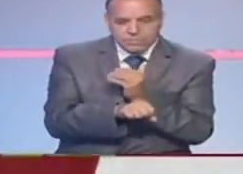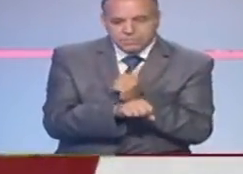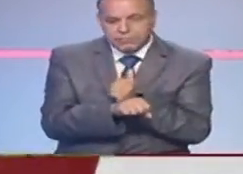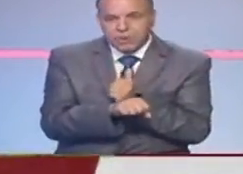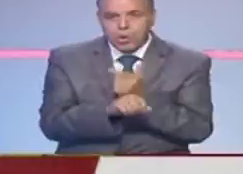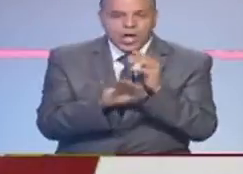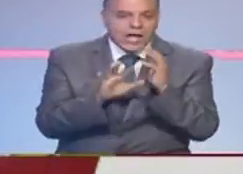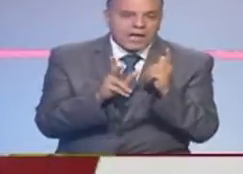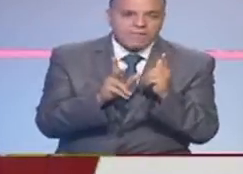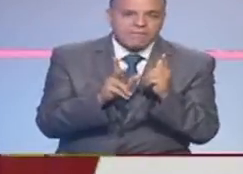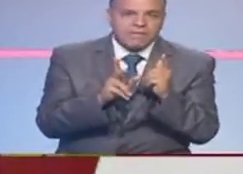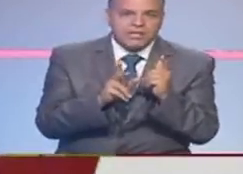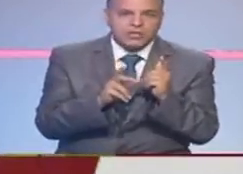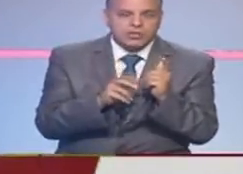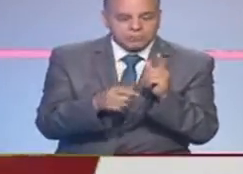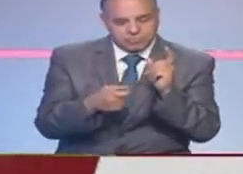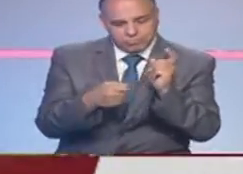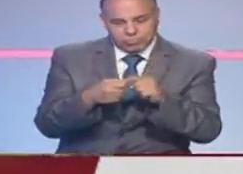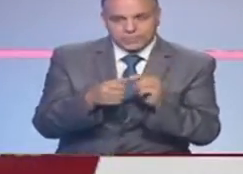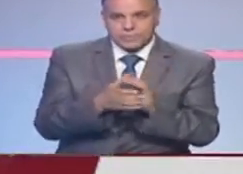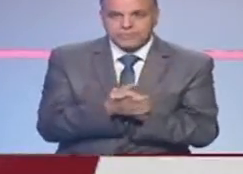وكيفيه التسجيل